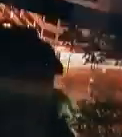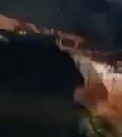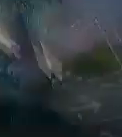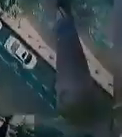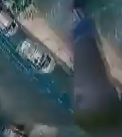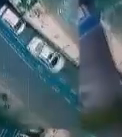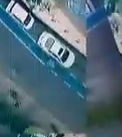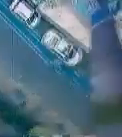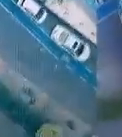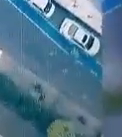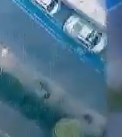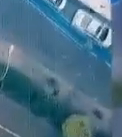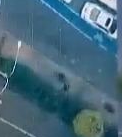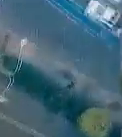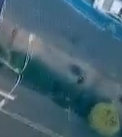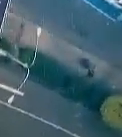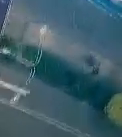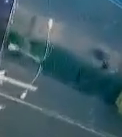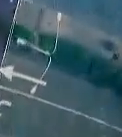Hai